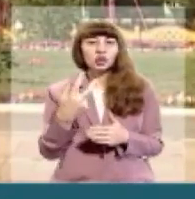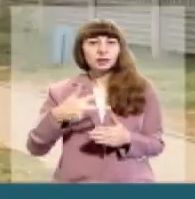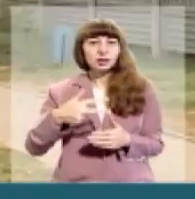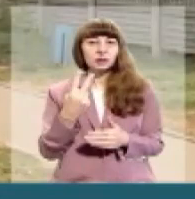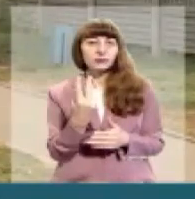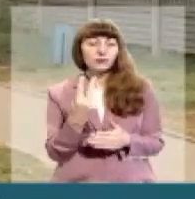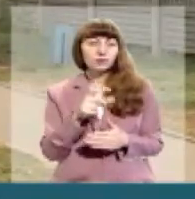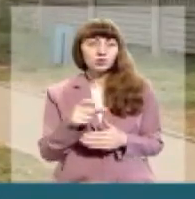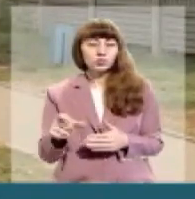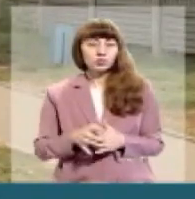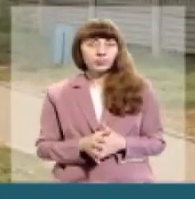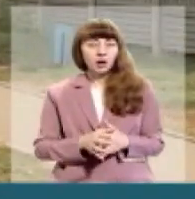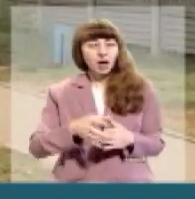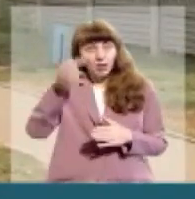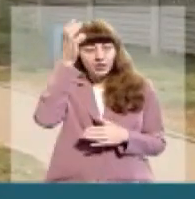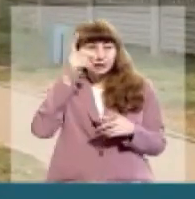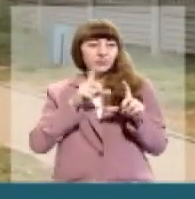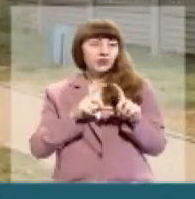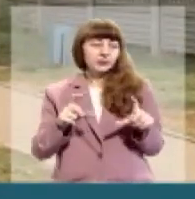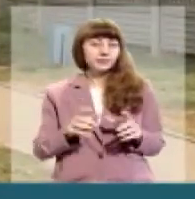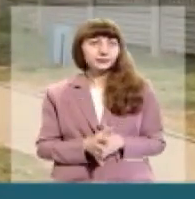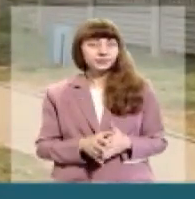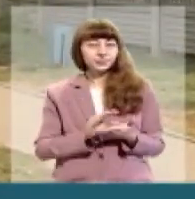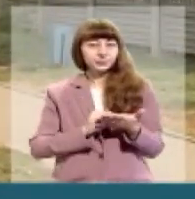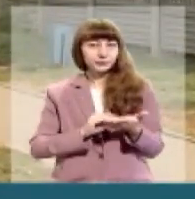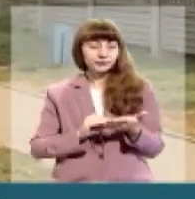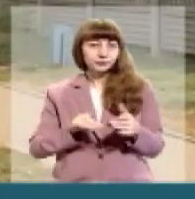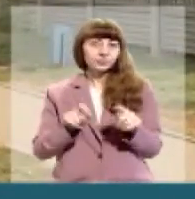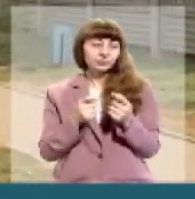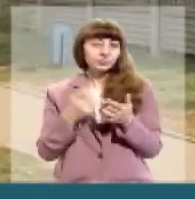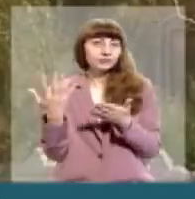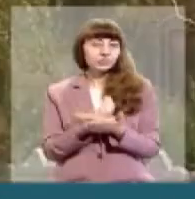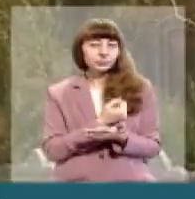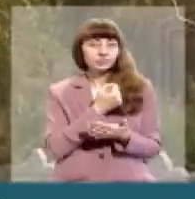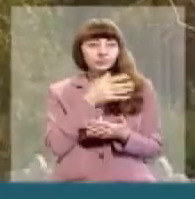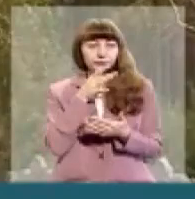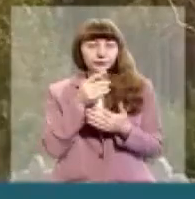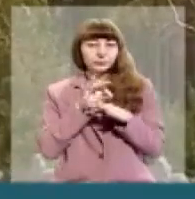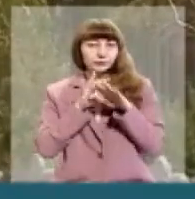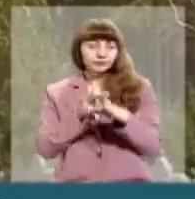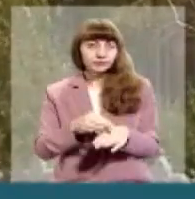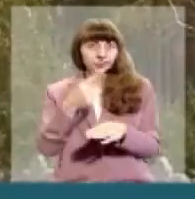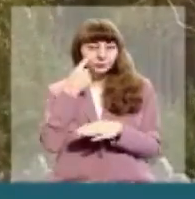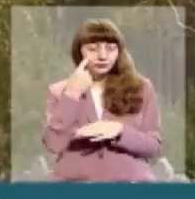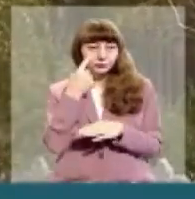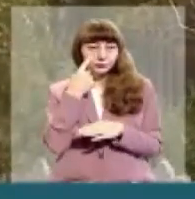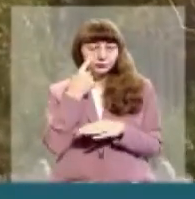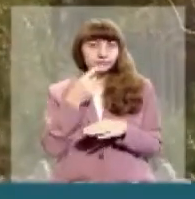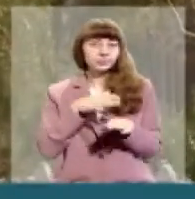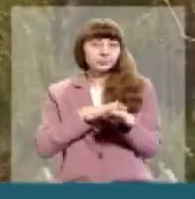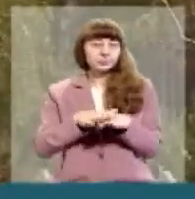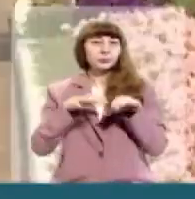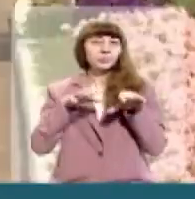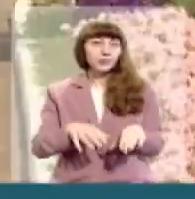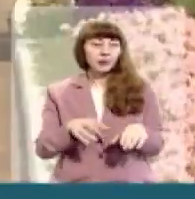аударылмаған. Аталған заң бұзушылық қызметкерлердің құқықтары мен заңды мүдделерінің сақталуына талдау жүргізілгенде анықталған. Қадағалау актісі